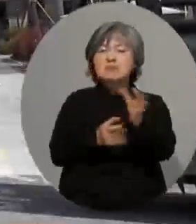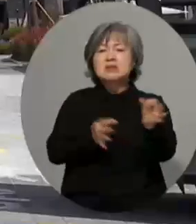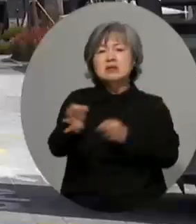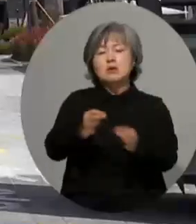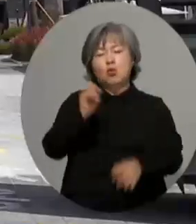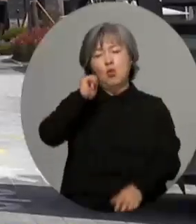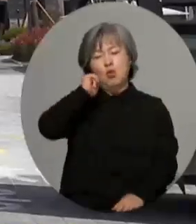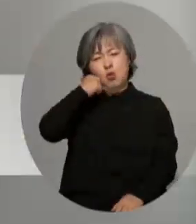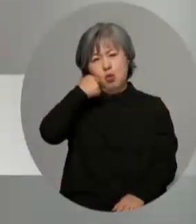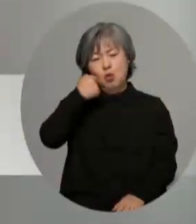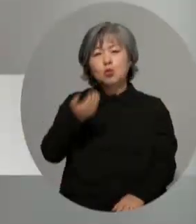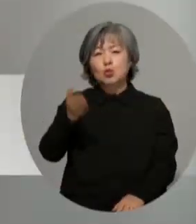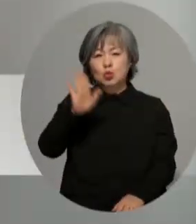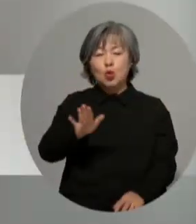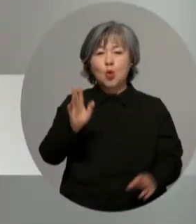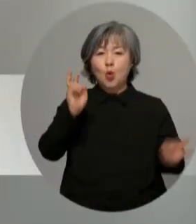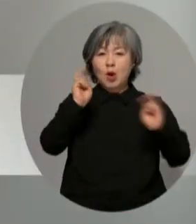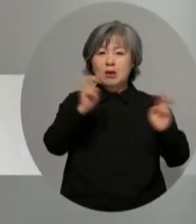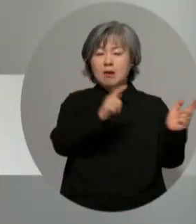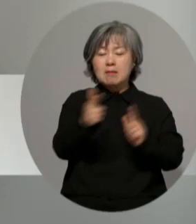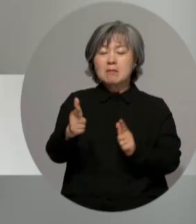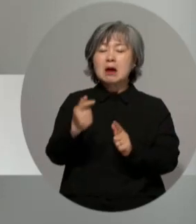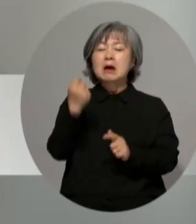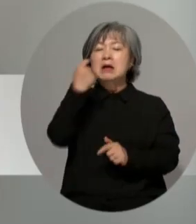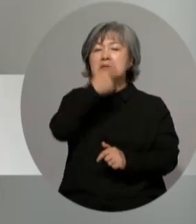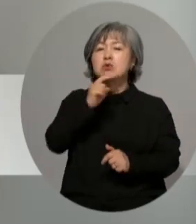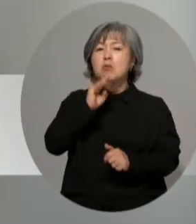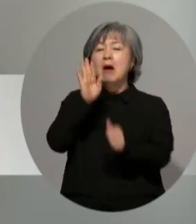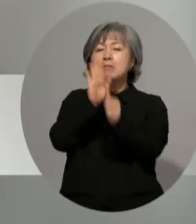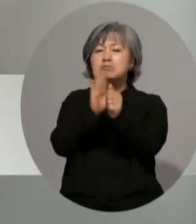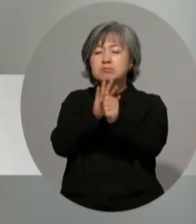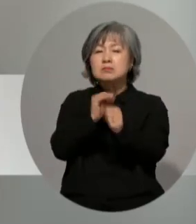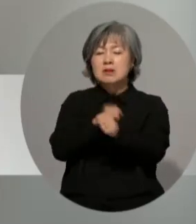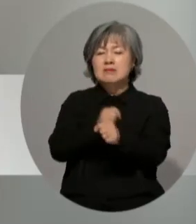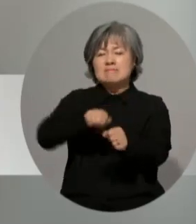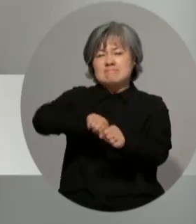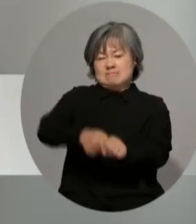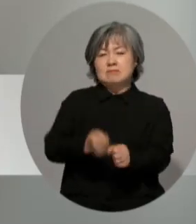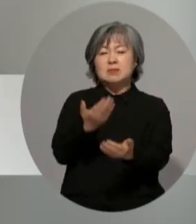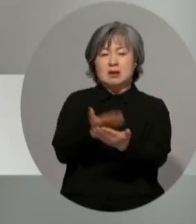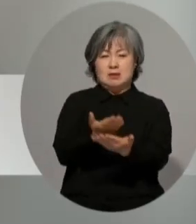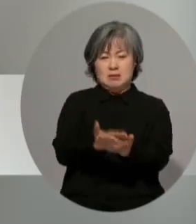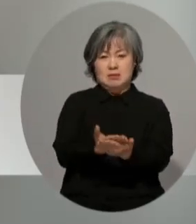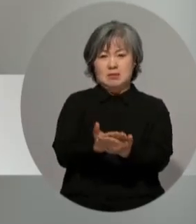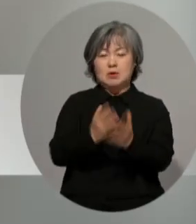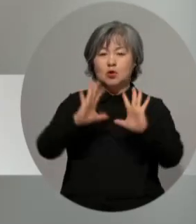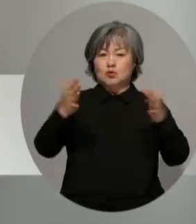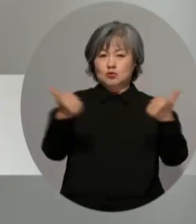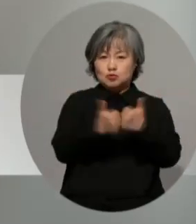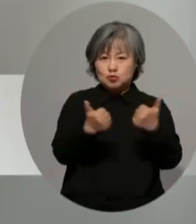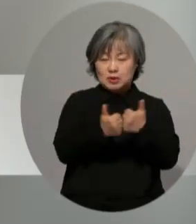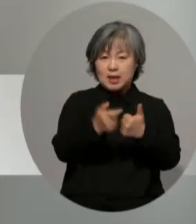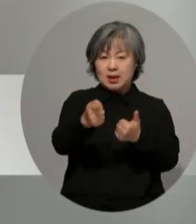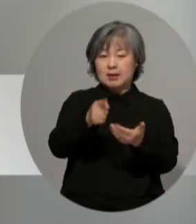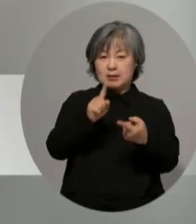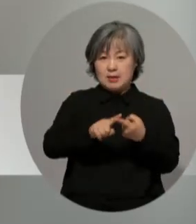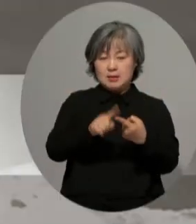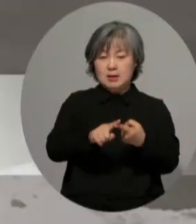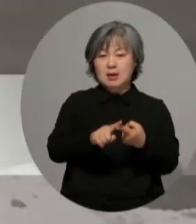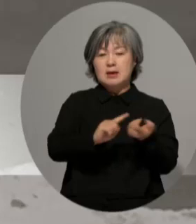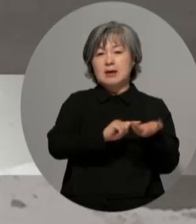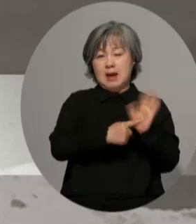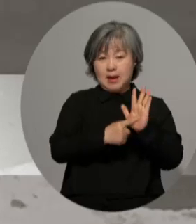영업행위가 어려운데도 건설사는 땜질식 보수에 그쳤다며 엄벌을 촉구했습니다. 국회 국민동의 청원은